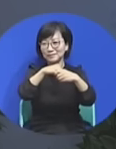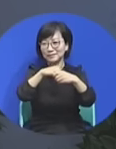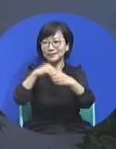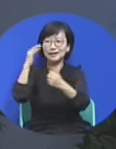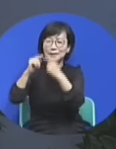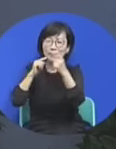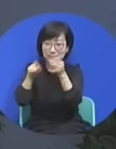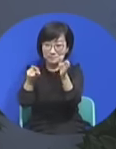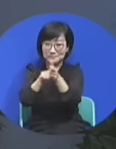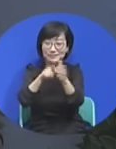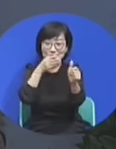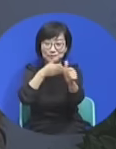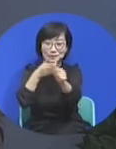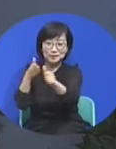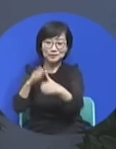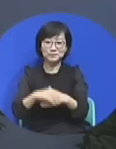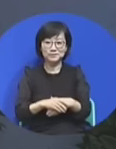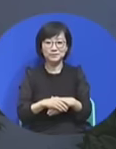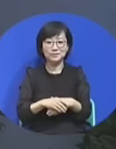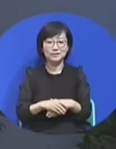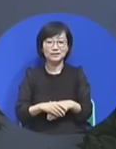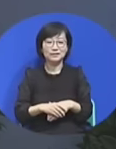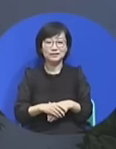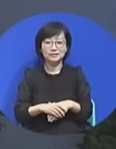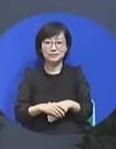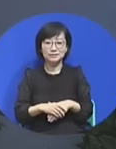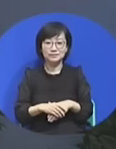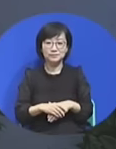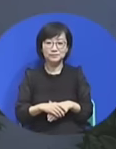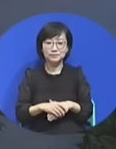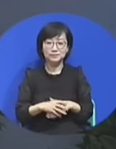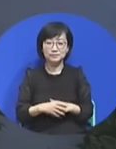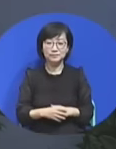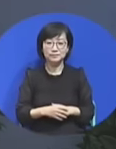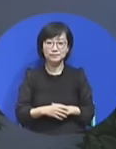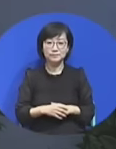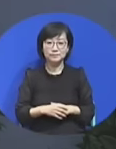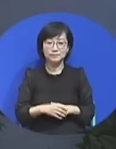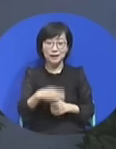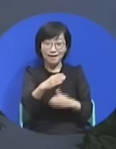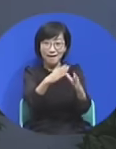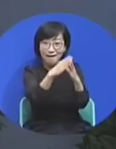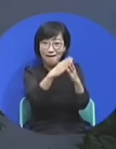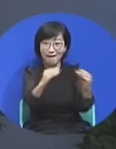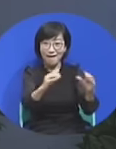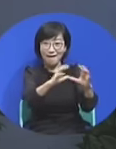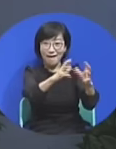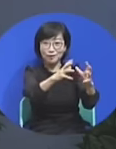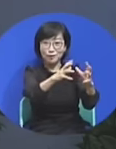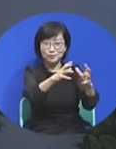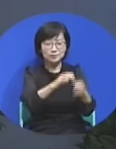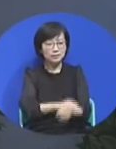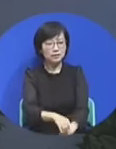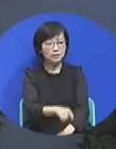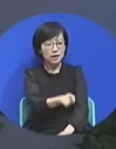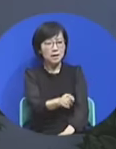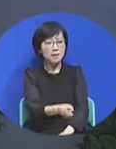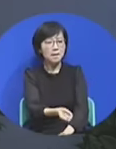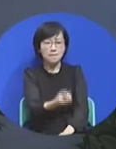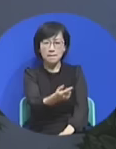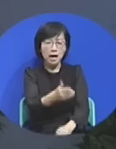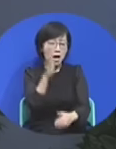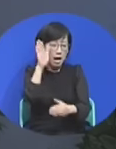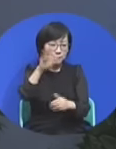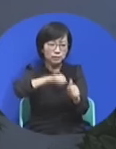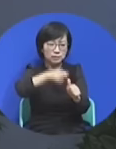God. You must believe it. 애굽을 보고 너는 이렇게 이렇게 해서 멸망하니까 지금 빨리 고치라니까 피 비웃었습니다.